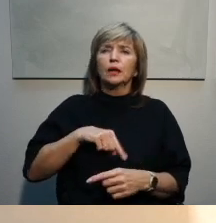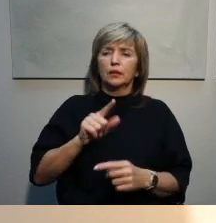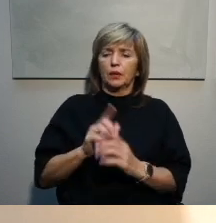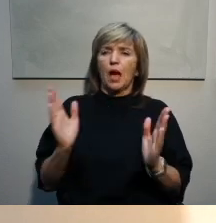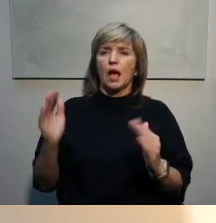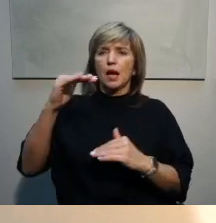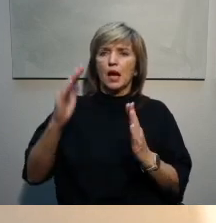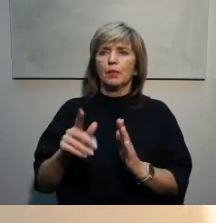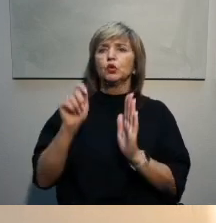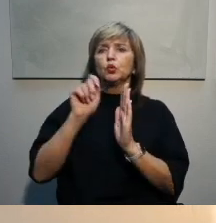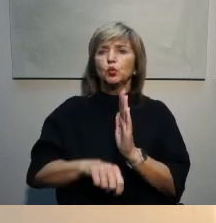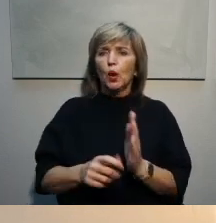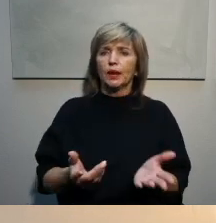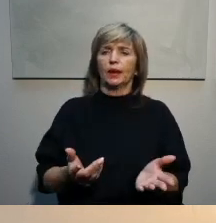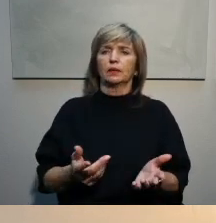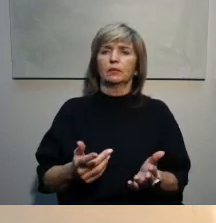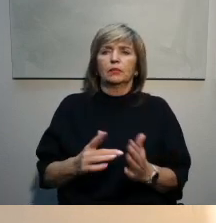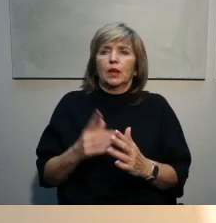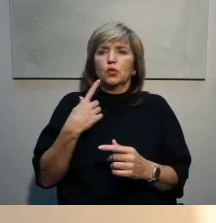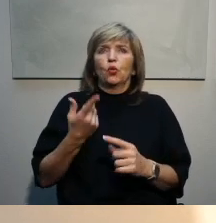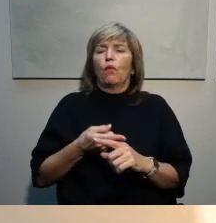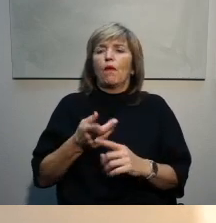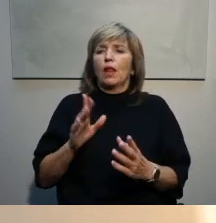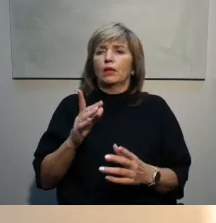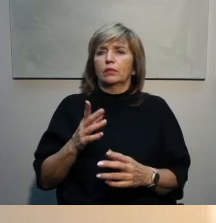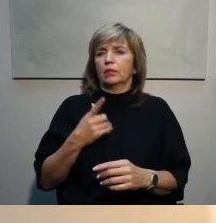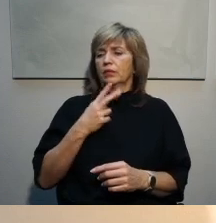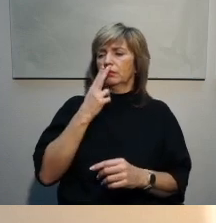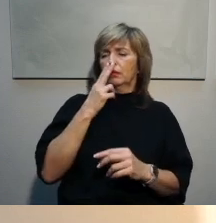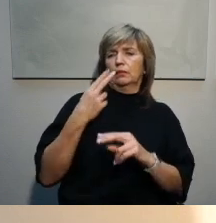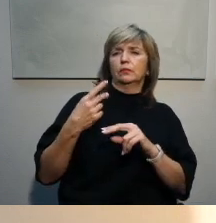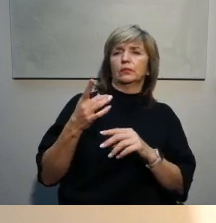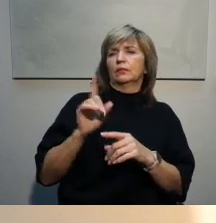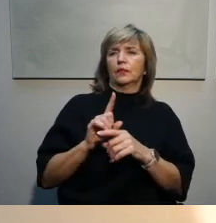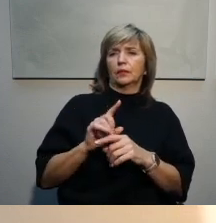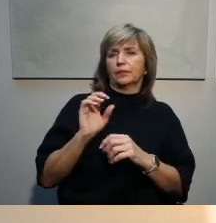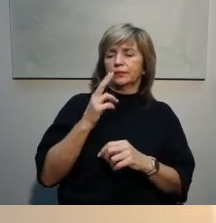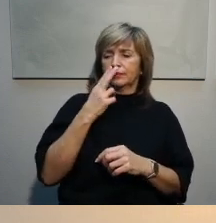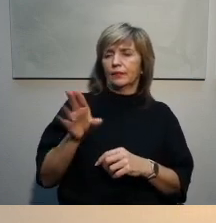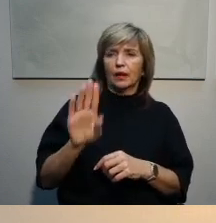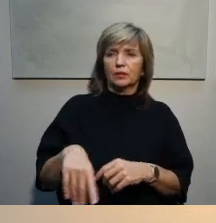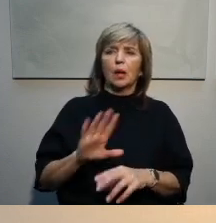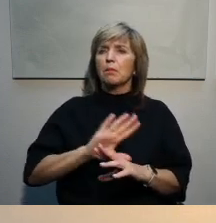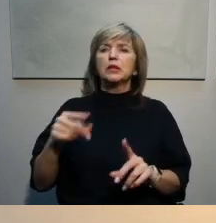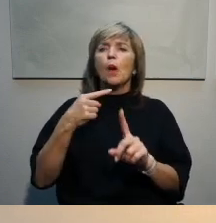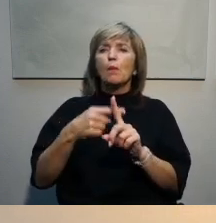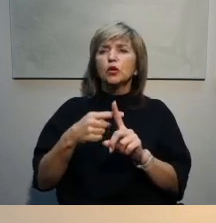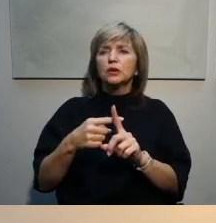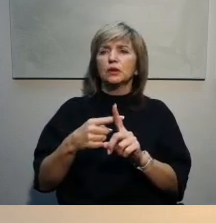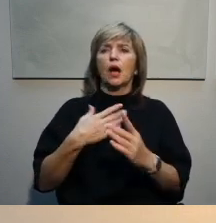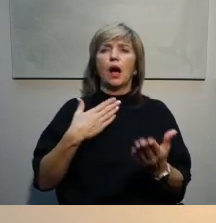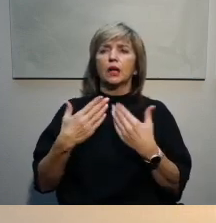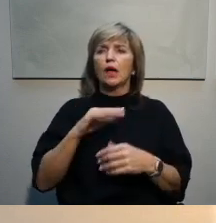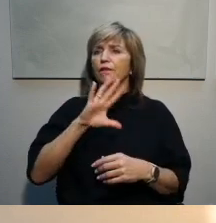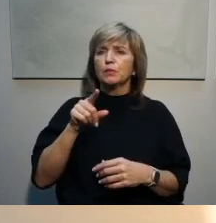rāmī, sodīt. Es nezinu, kas tur vēl var būt, ignorēt viņa vajadzības, jo bez pozitīvām attiecībām mēs